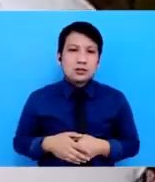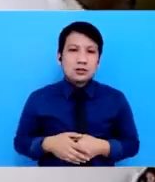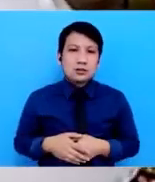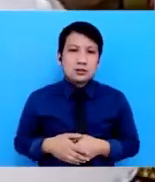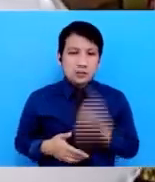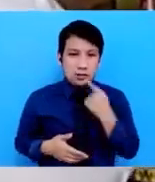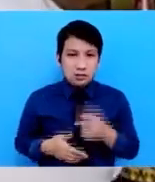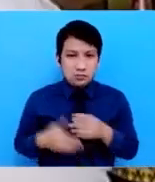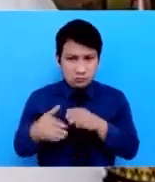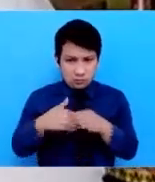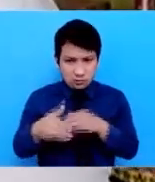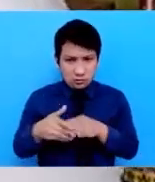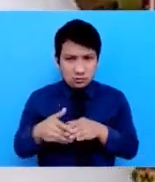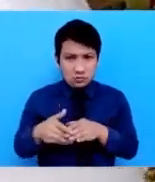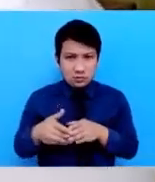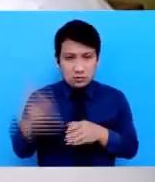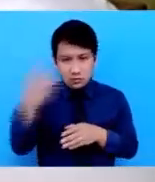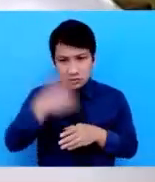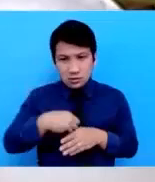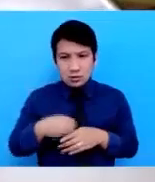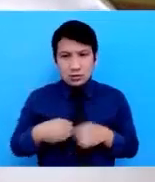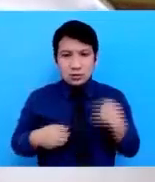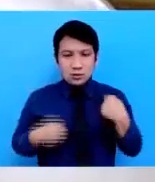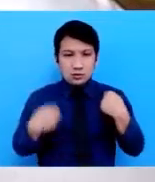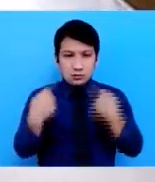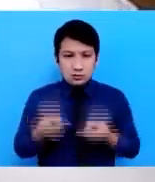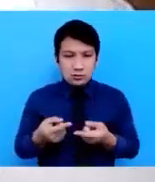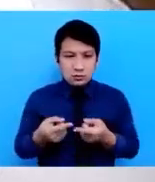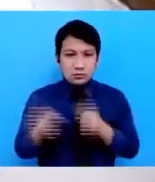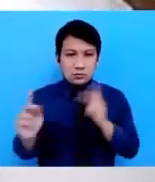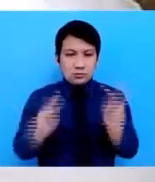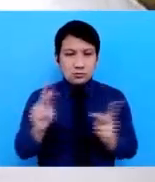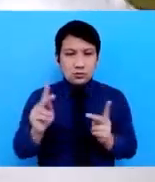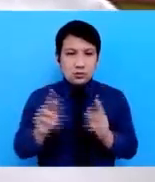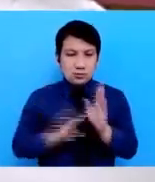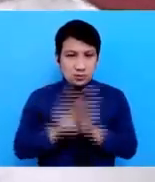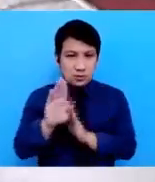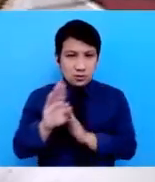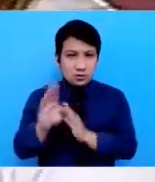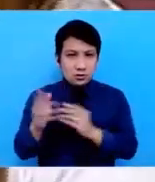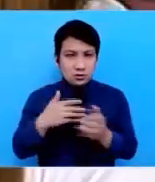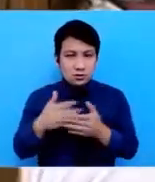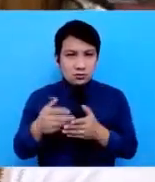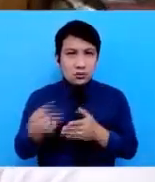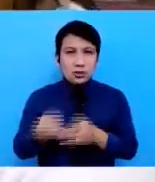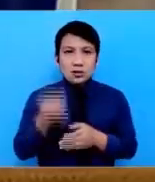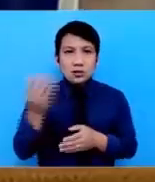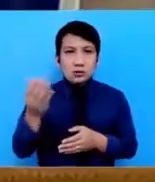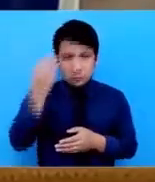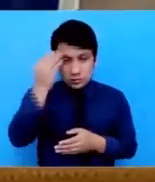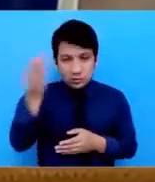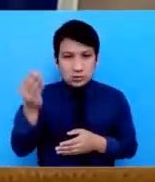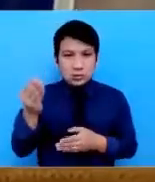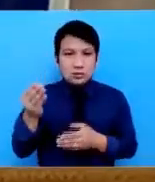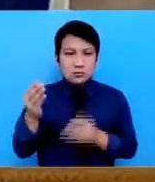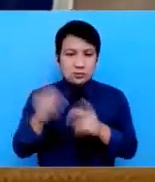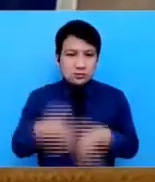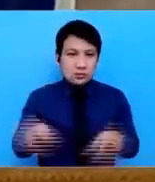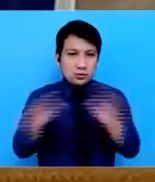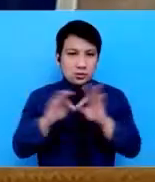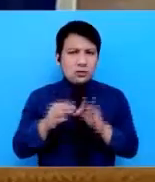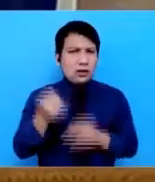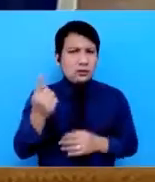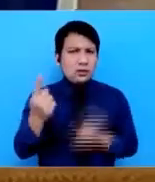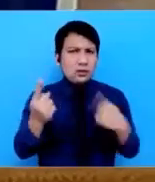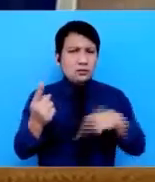maluwag. Mas nakakabili po yung mga tao, mas dumadami po yung mga buyers po namin. Nauunawaan naman